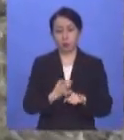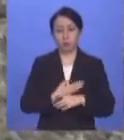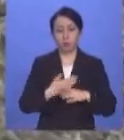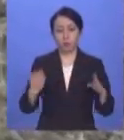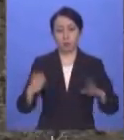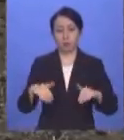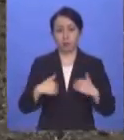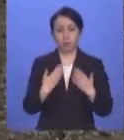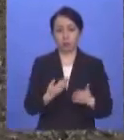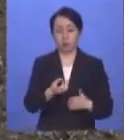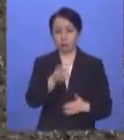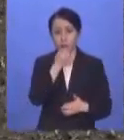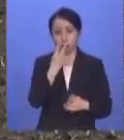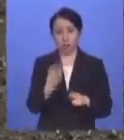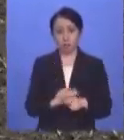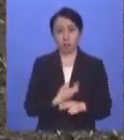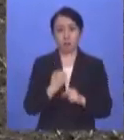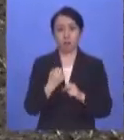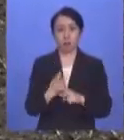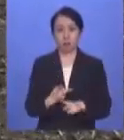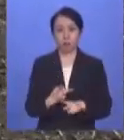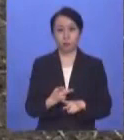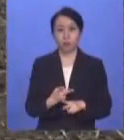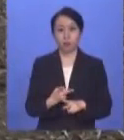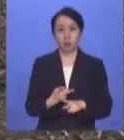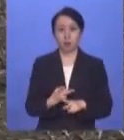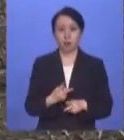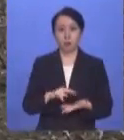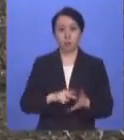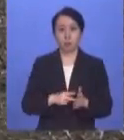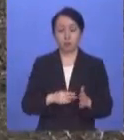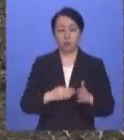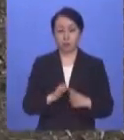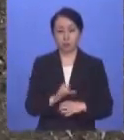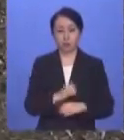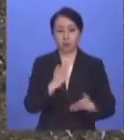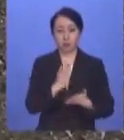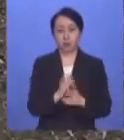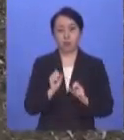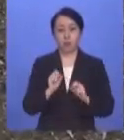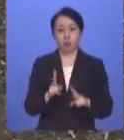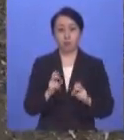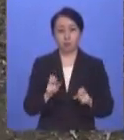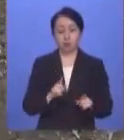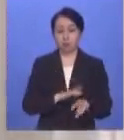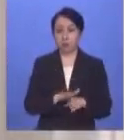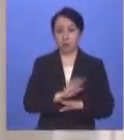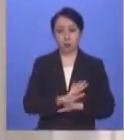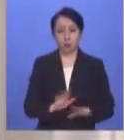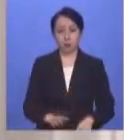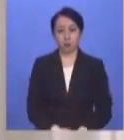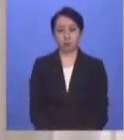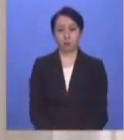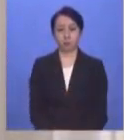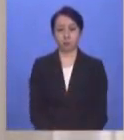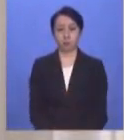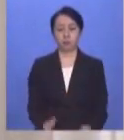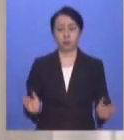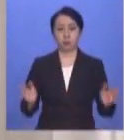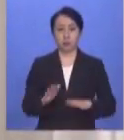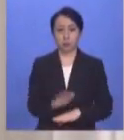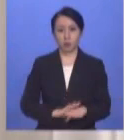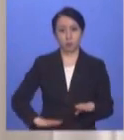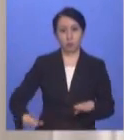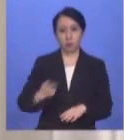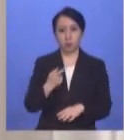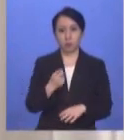для обеспечения продовольственной безопасности. Планы до районов доведены, но есть риски их неисполнения. Так, по снижению площадей